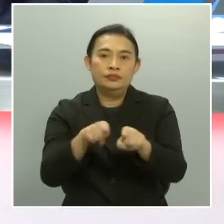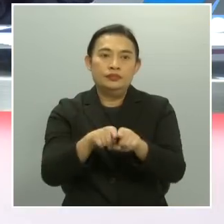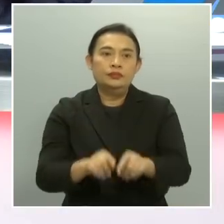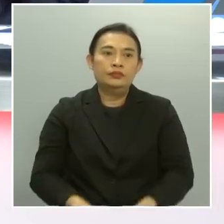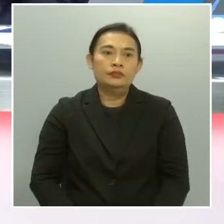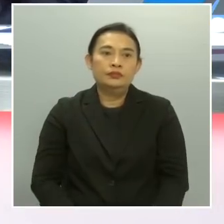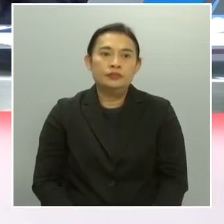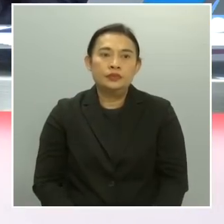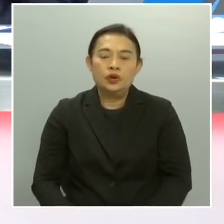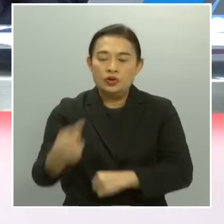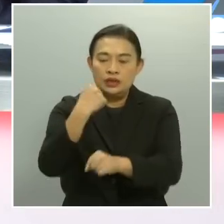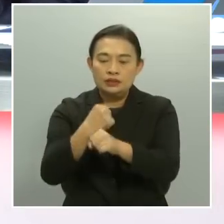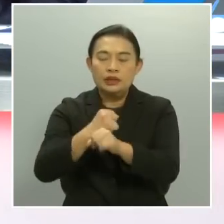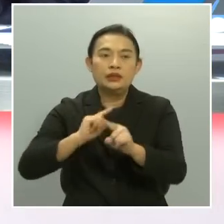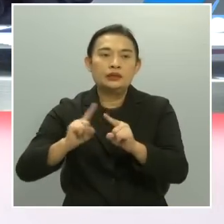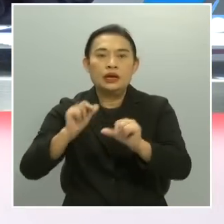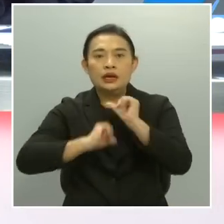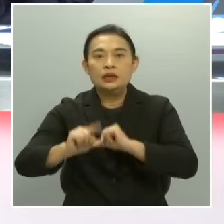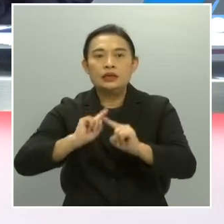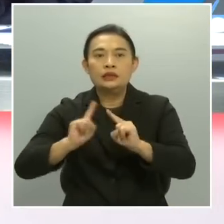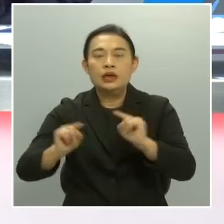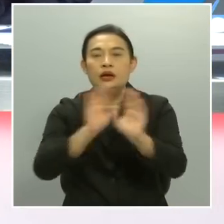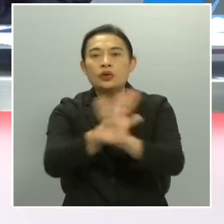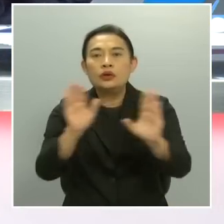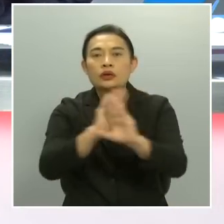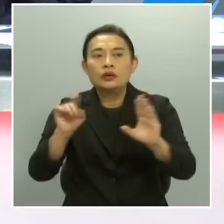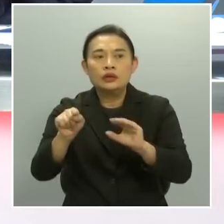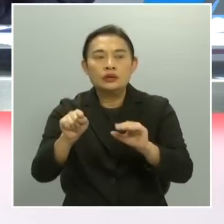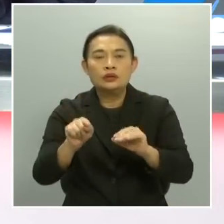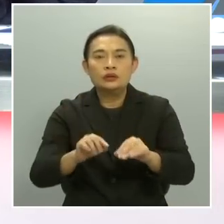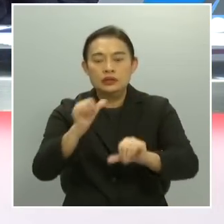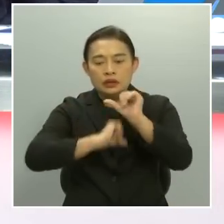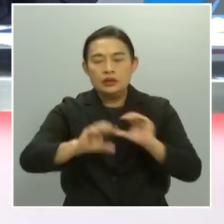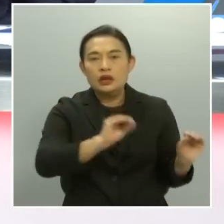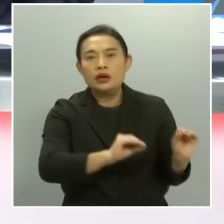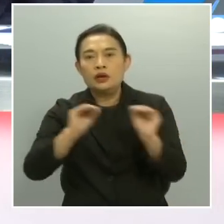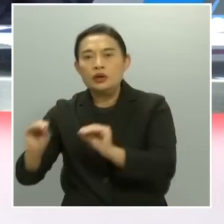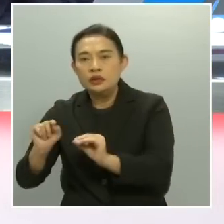งานก็แคนเซิลหมดเลยตอนนี ้ ลำบากมาก ละครเลื่อนออกอากาศด้วย นะฮะ